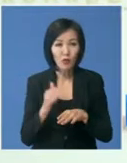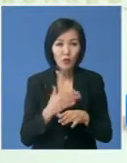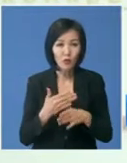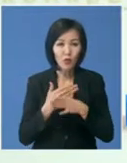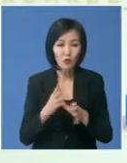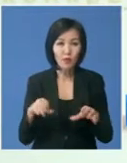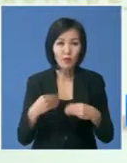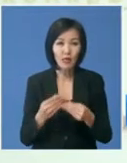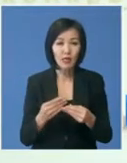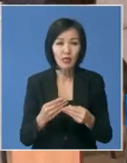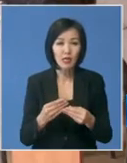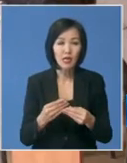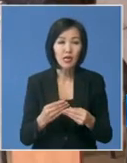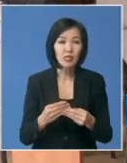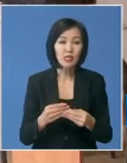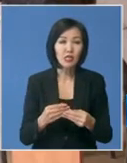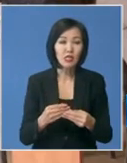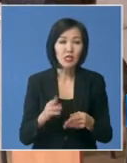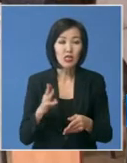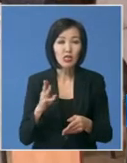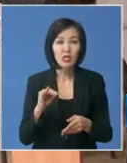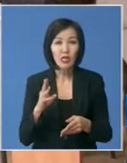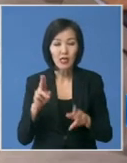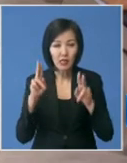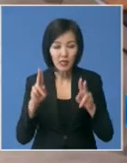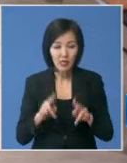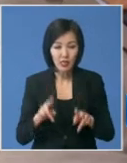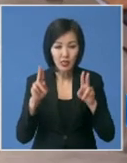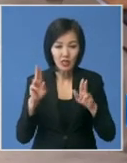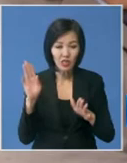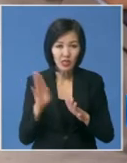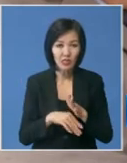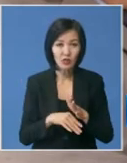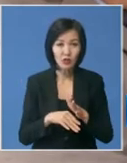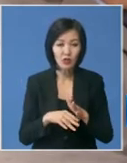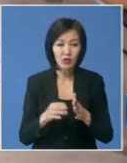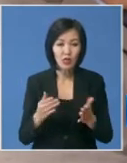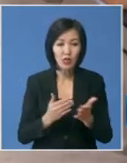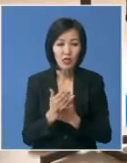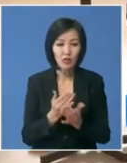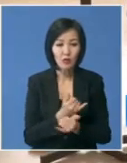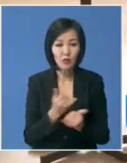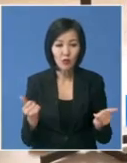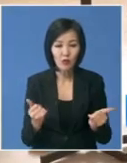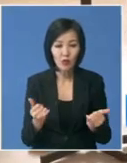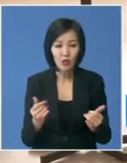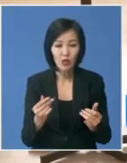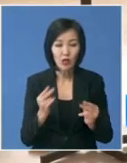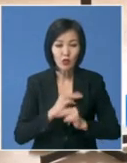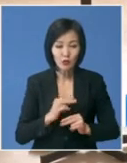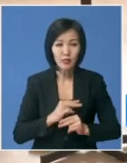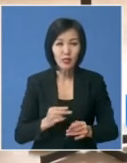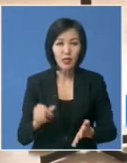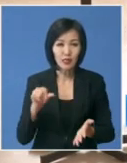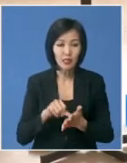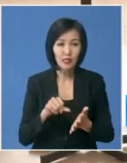көмек түрлері шартты және шартсыз түрде көрсетіледі. Отбасы құрамында еңбекке қабілетті жандар болса, олар шартты түрге кіріп жұмысқа тартылады. Ал